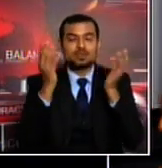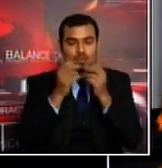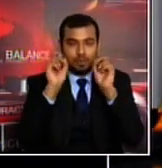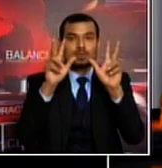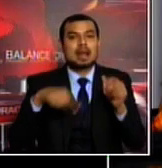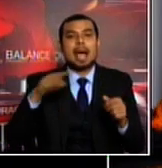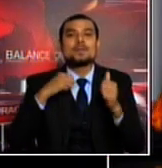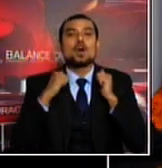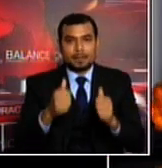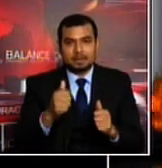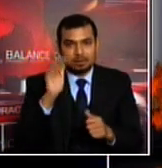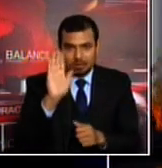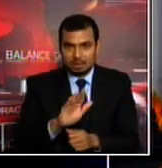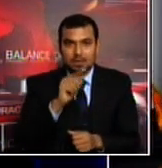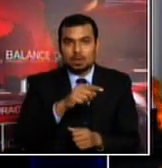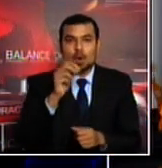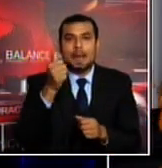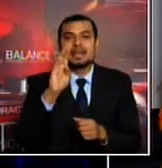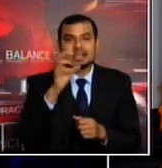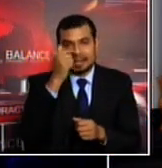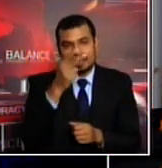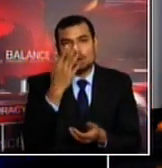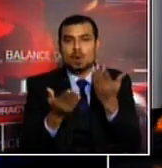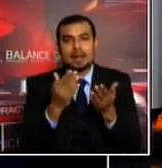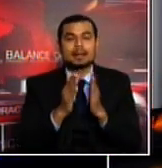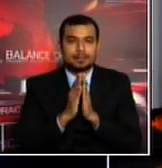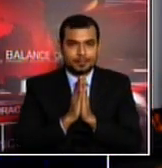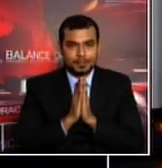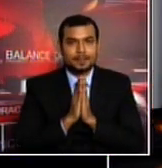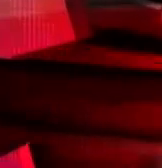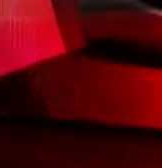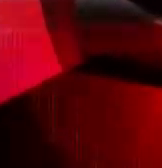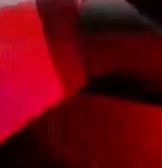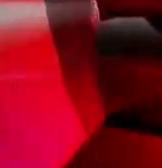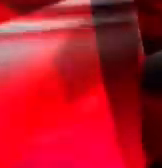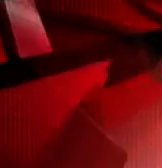सहर र दुनियाँ बिउझाउने हाम्रो अभियान जारी छ। एबिसी न्युज तपाईँ हेर्दै गर्नुहोला। नमस्ते।